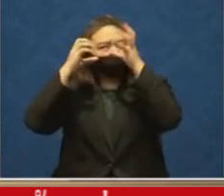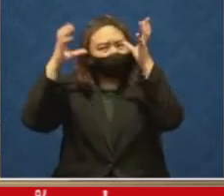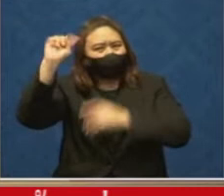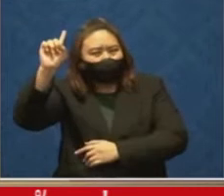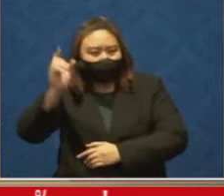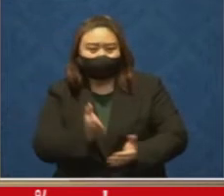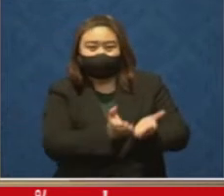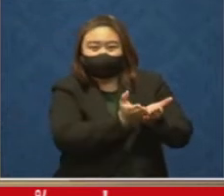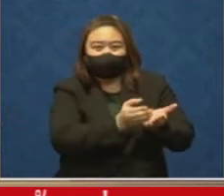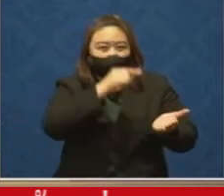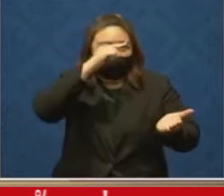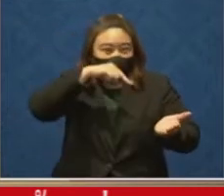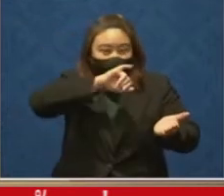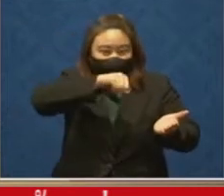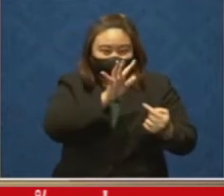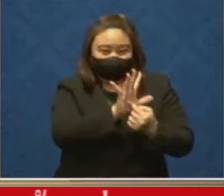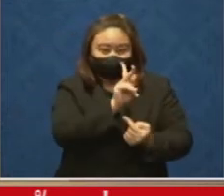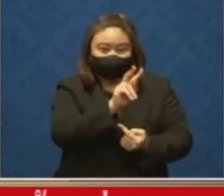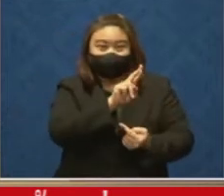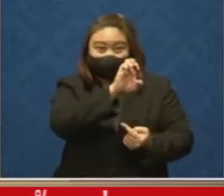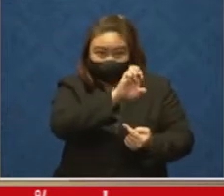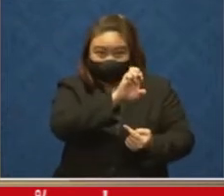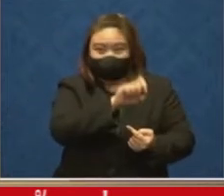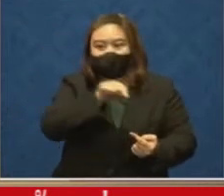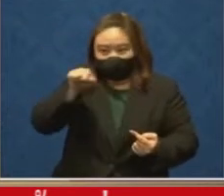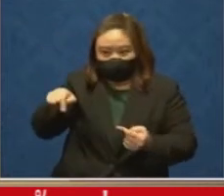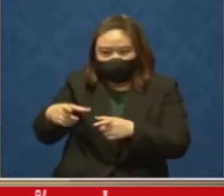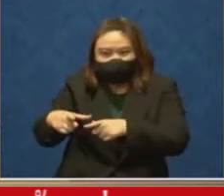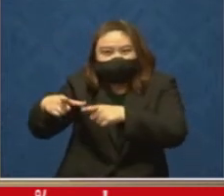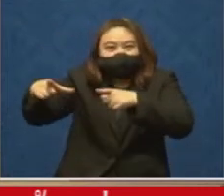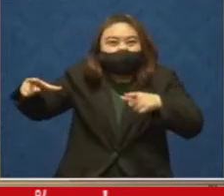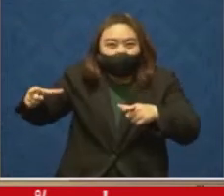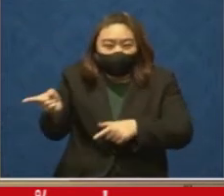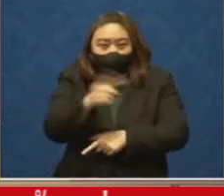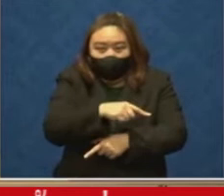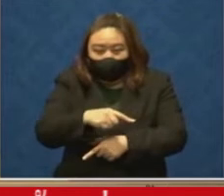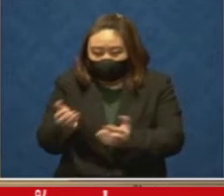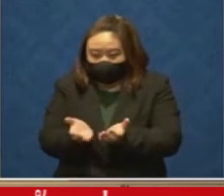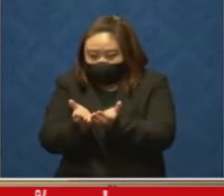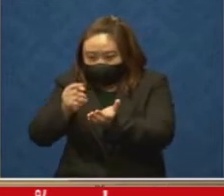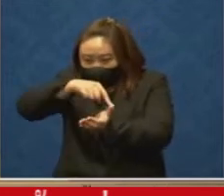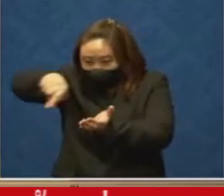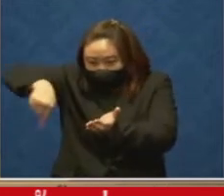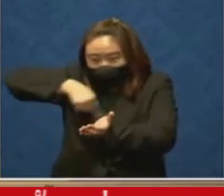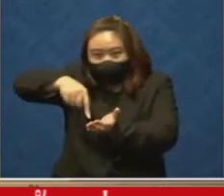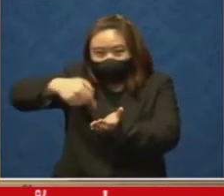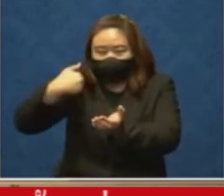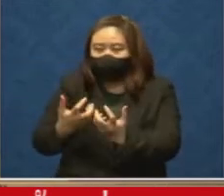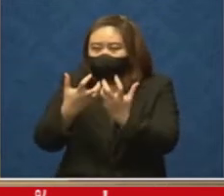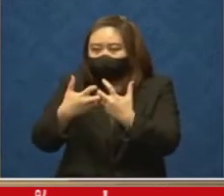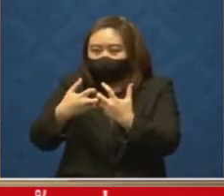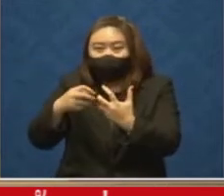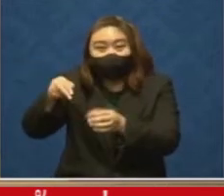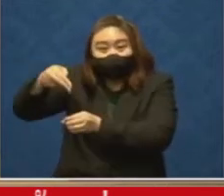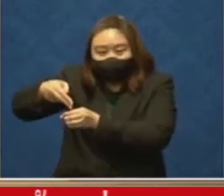ดไม่ออกมนใหญ่กวเรือจาก Greenalibet อครับในนี้จะมีเครื่องมือสำหรับใช้